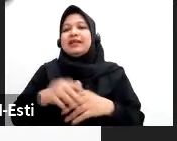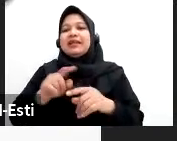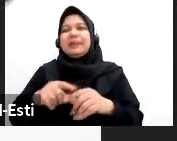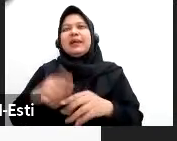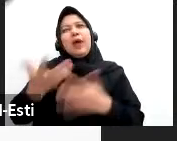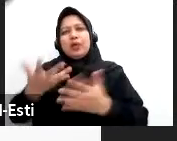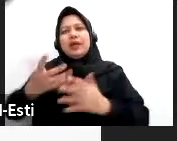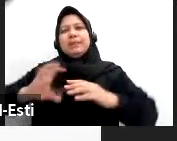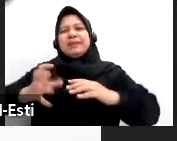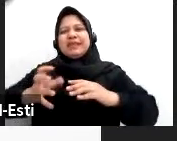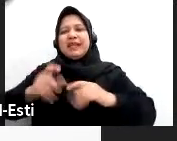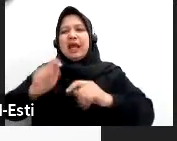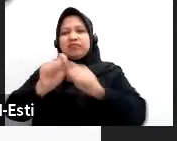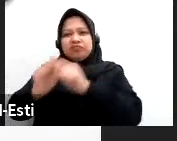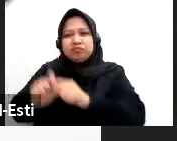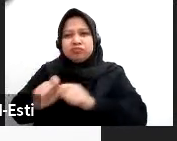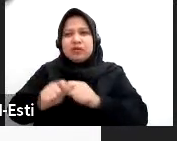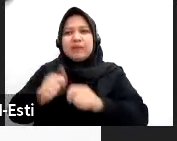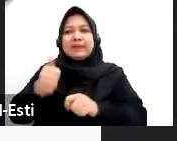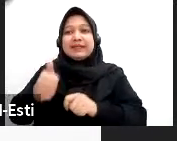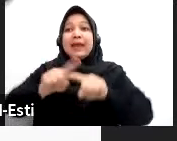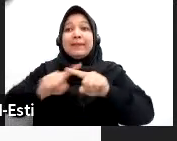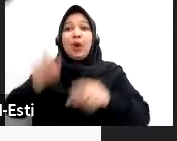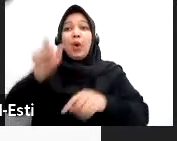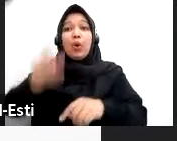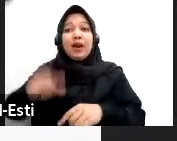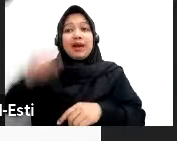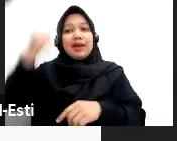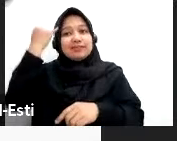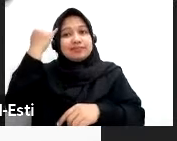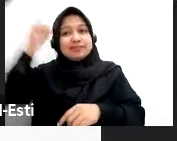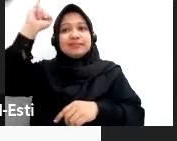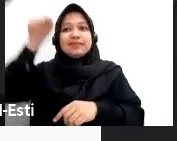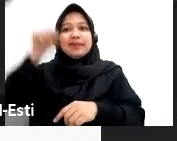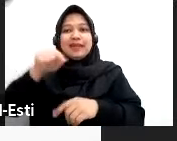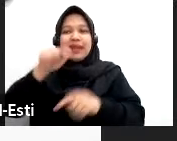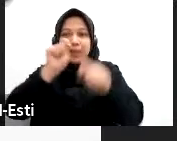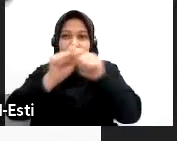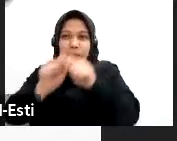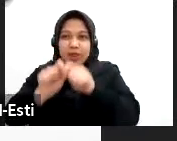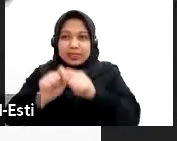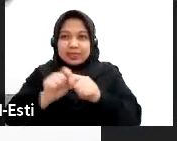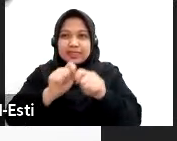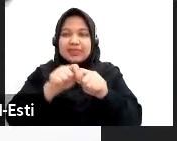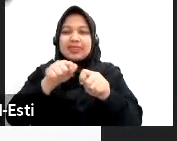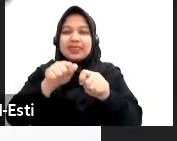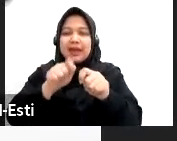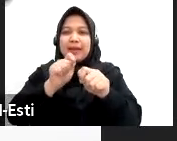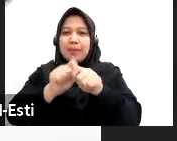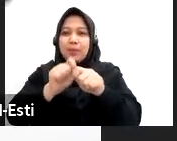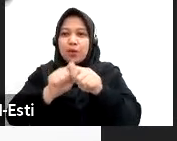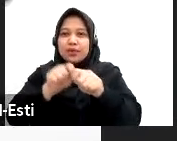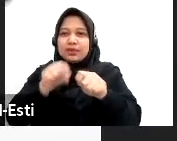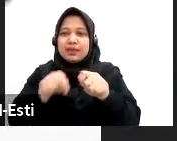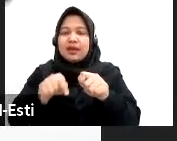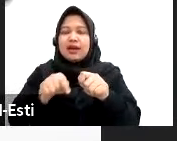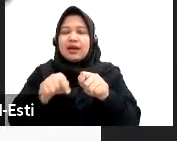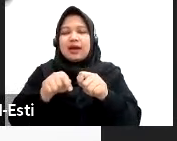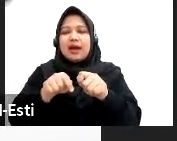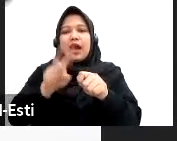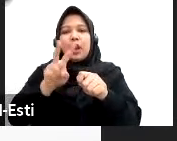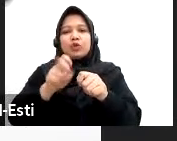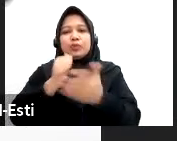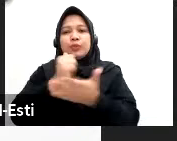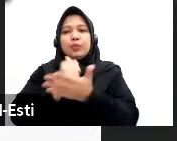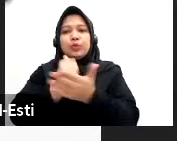ya tetapi yang merancang itu betul-betul eh harus didasarkan pada moral